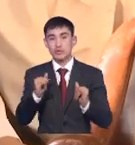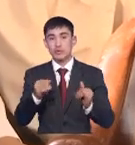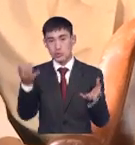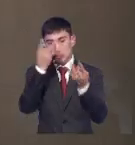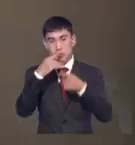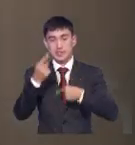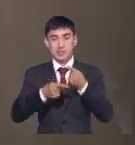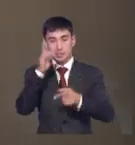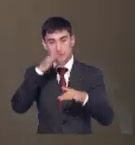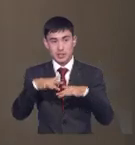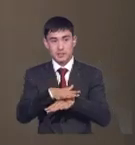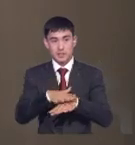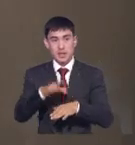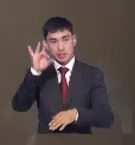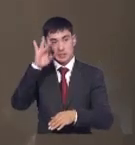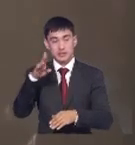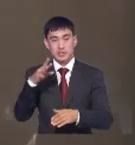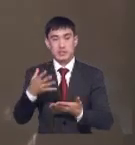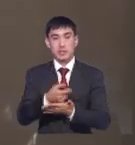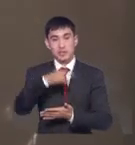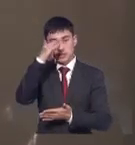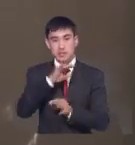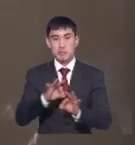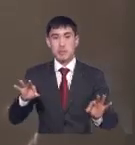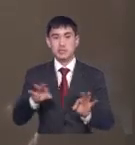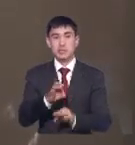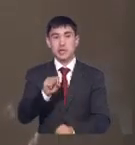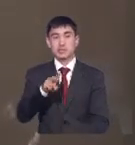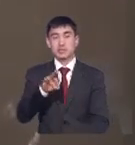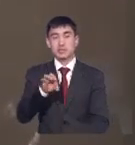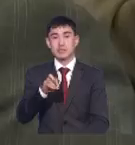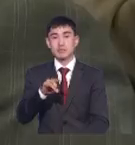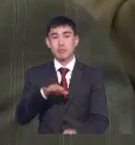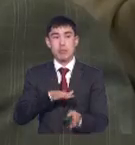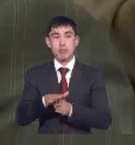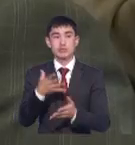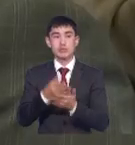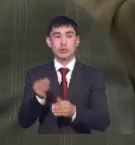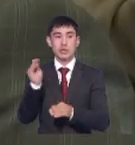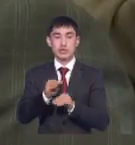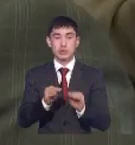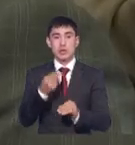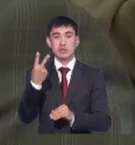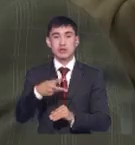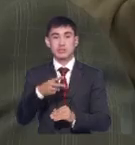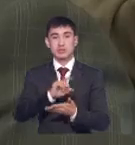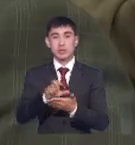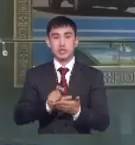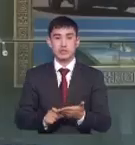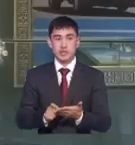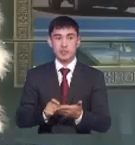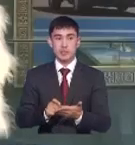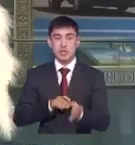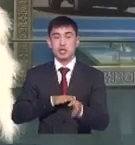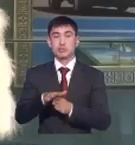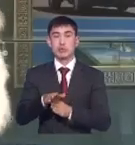культурное наследие страны известный собиратель казахских песен Александр затаевич пополнил свою коллекцию почти тью произведениями